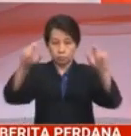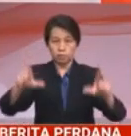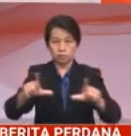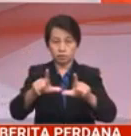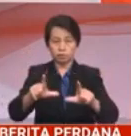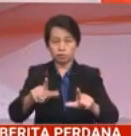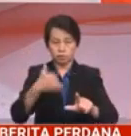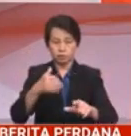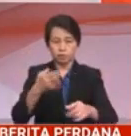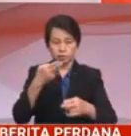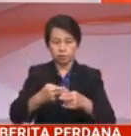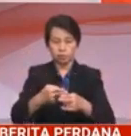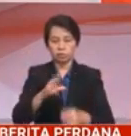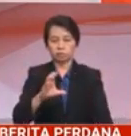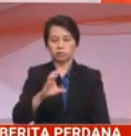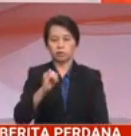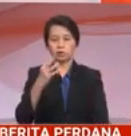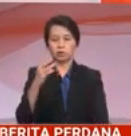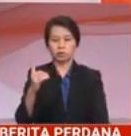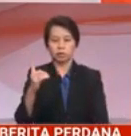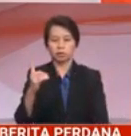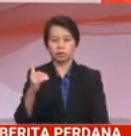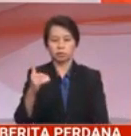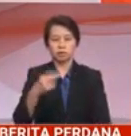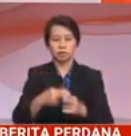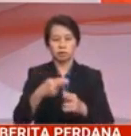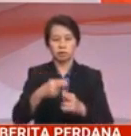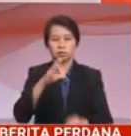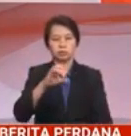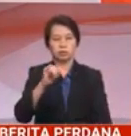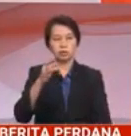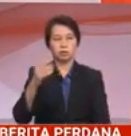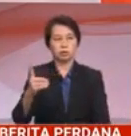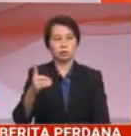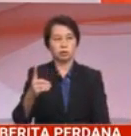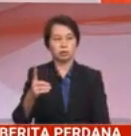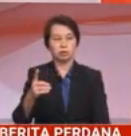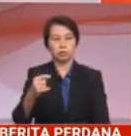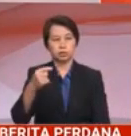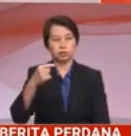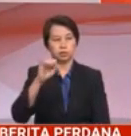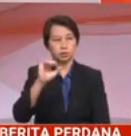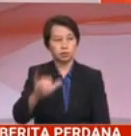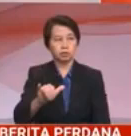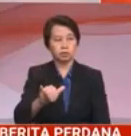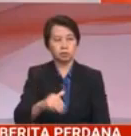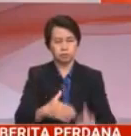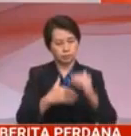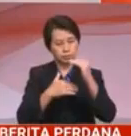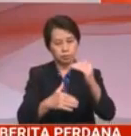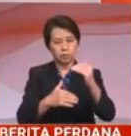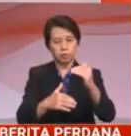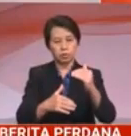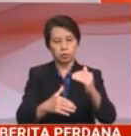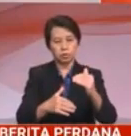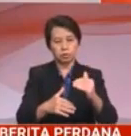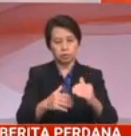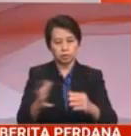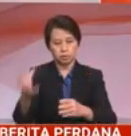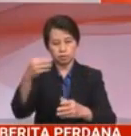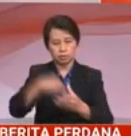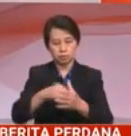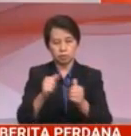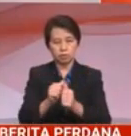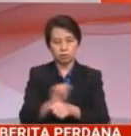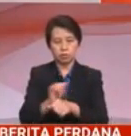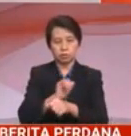kita namakan sebagai Certified Industrial Designer. Maksudnya pereka bentuk yang sebelum ini memang kiat terlibat dalam